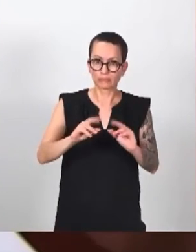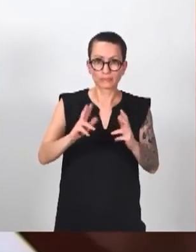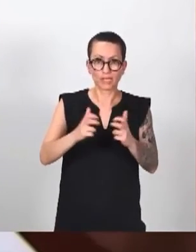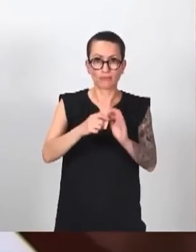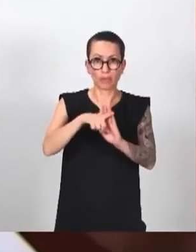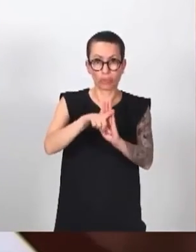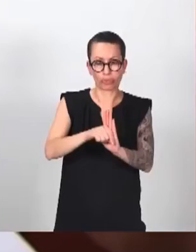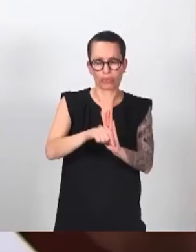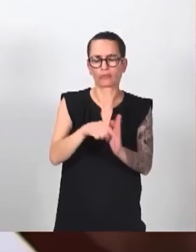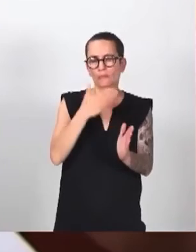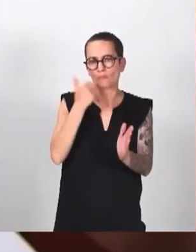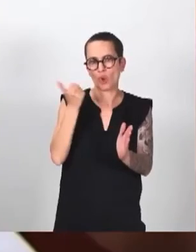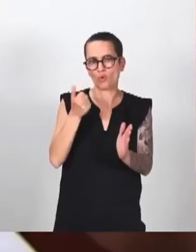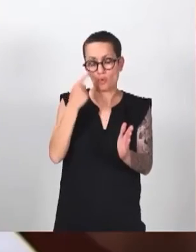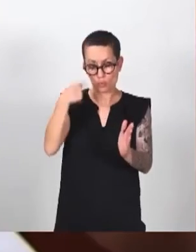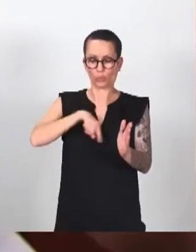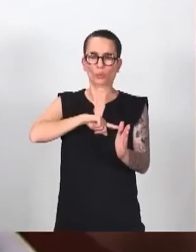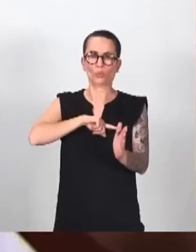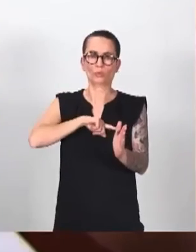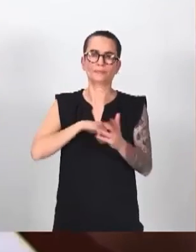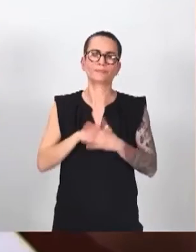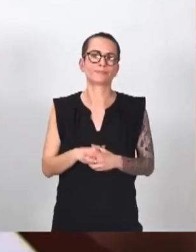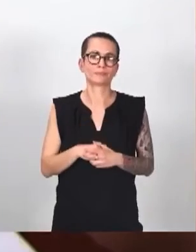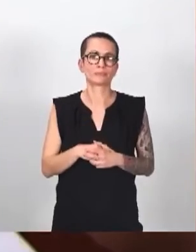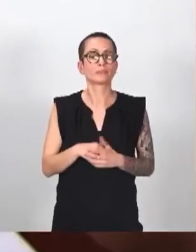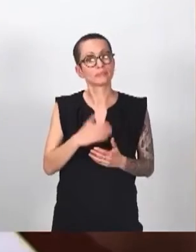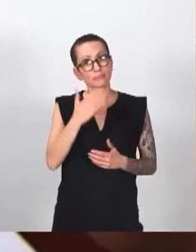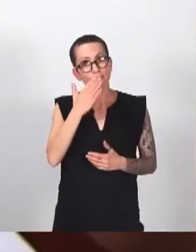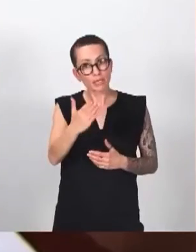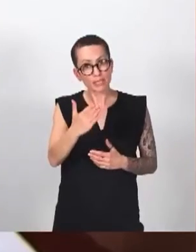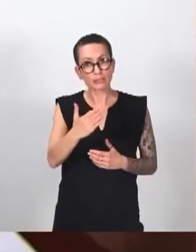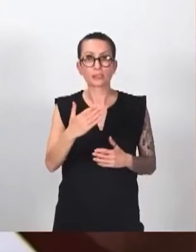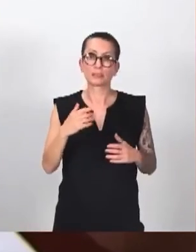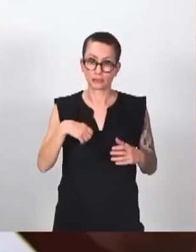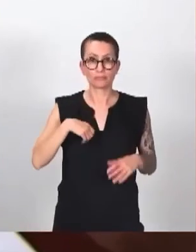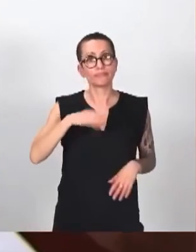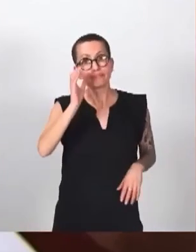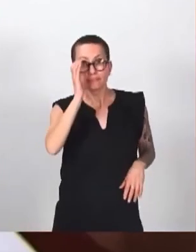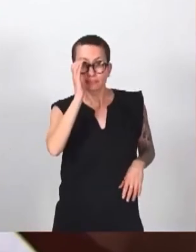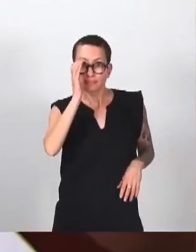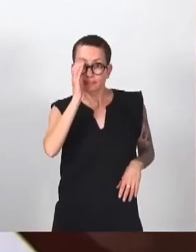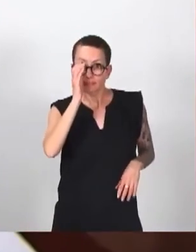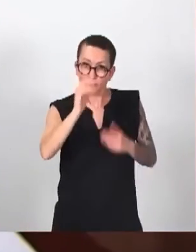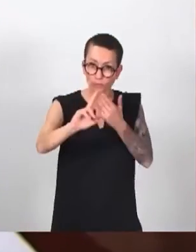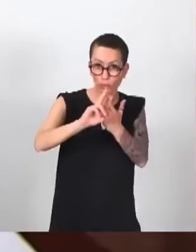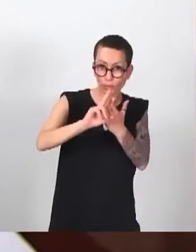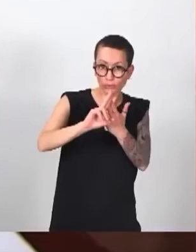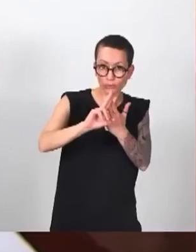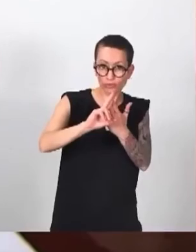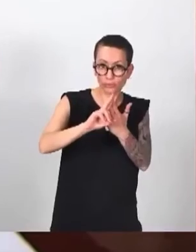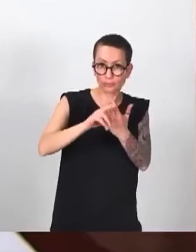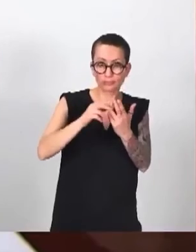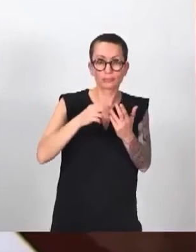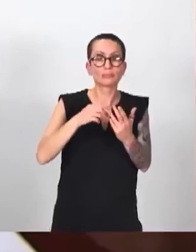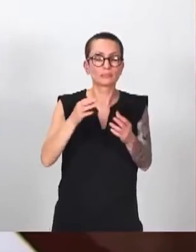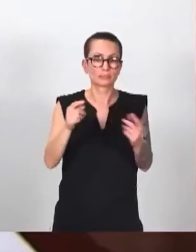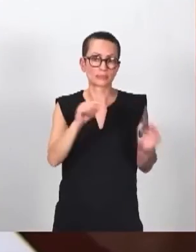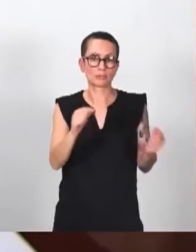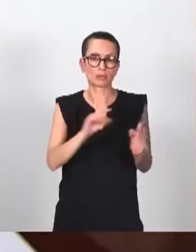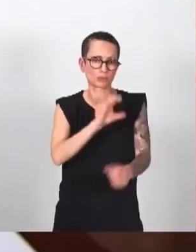à préférer de notre point de vue. Je vous remercie et je reste attentive à vos réponses et nous voterons contre cette délibération.